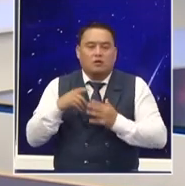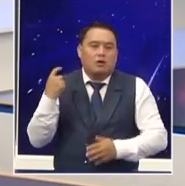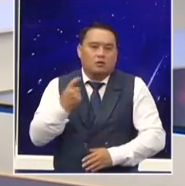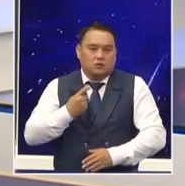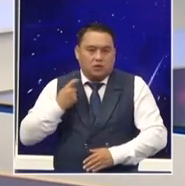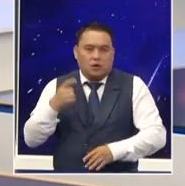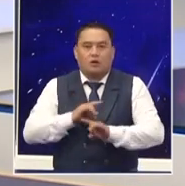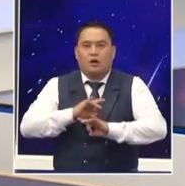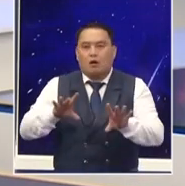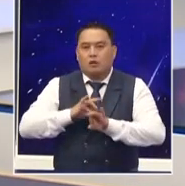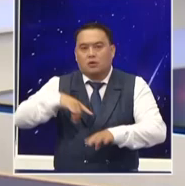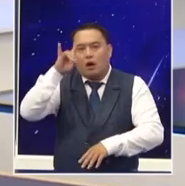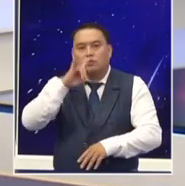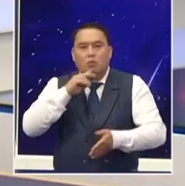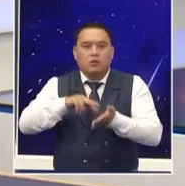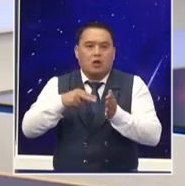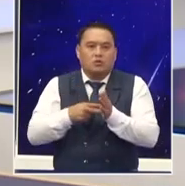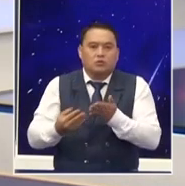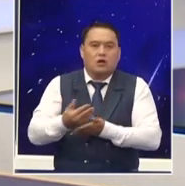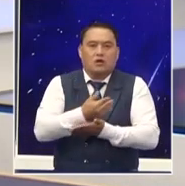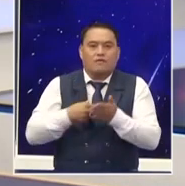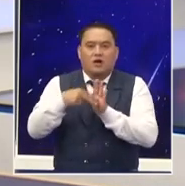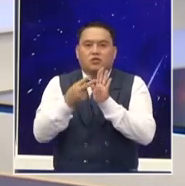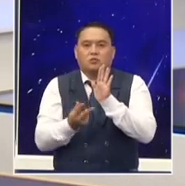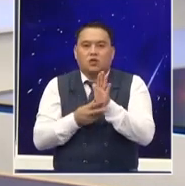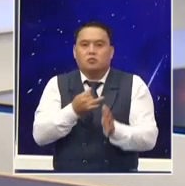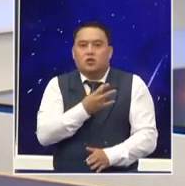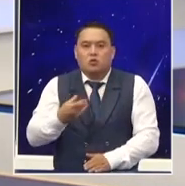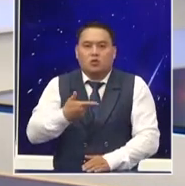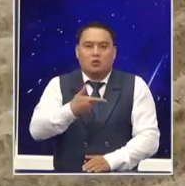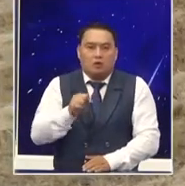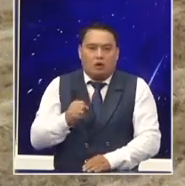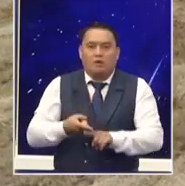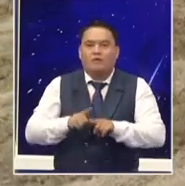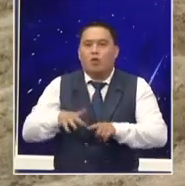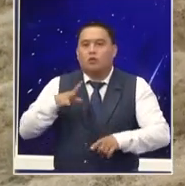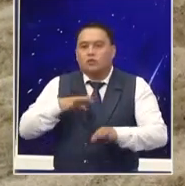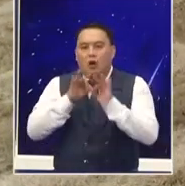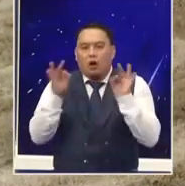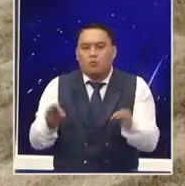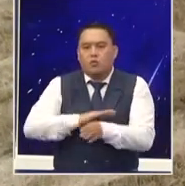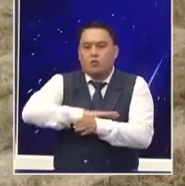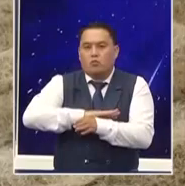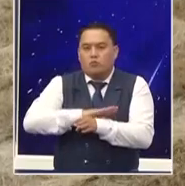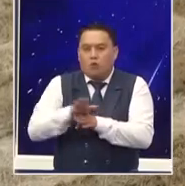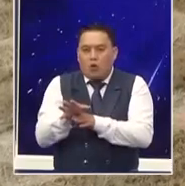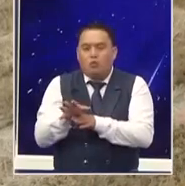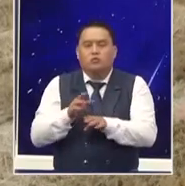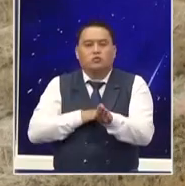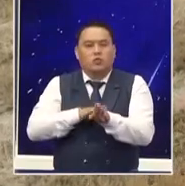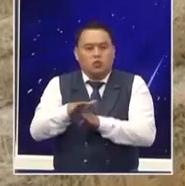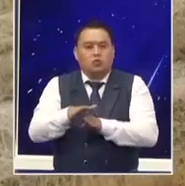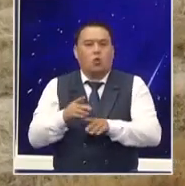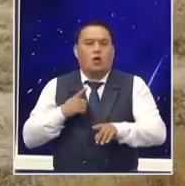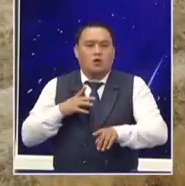республики. В нынешнем году в Казахстане планируется собрать 18 миллионов тонн зерна. Данный объем позволит полностью обеспечить внутренний рынок, а